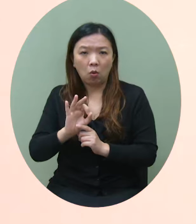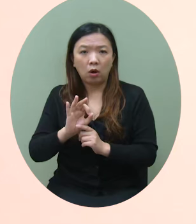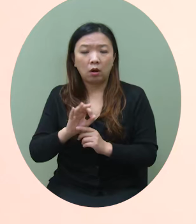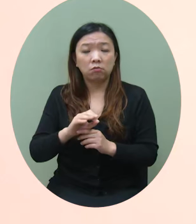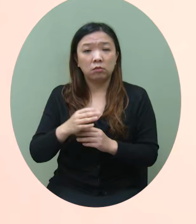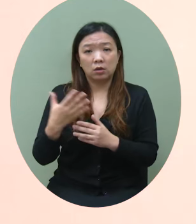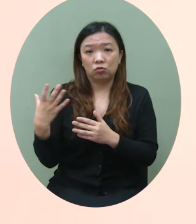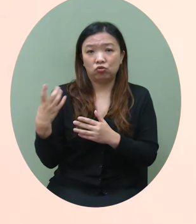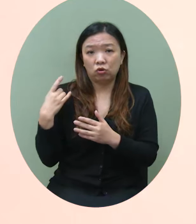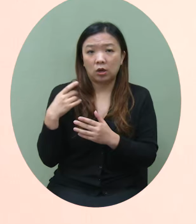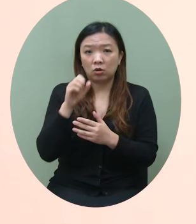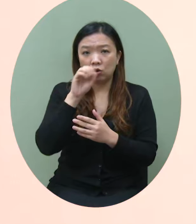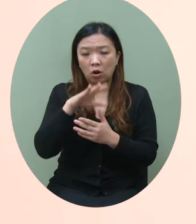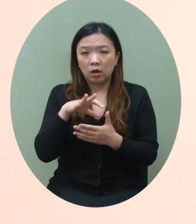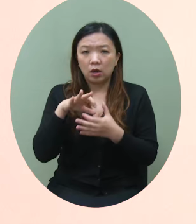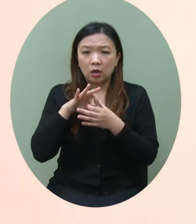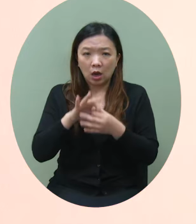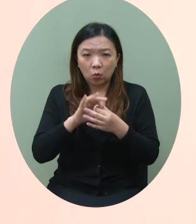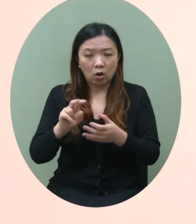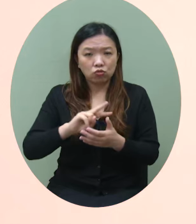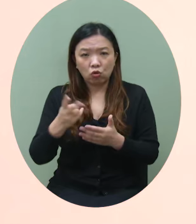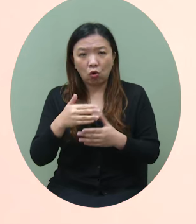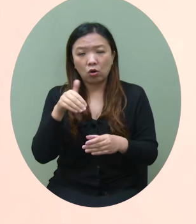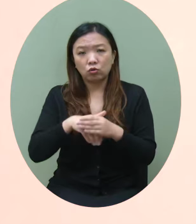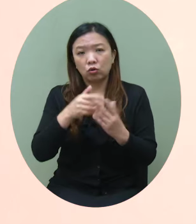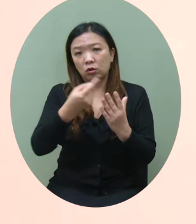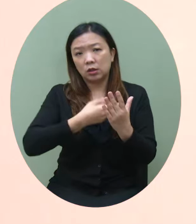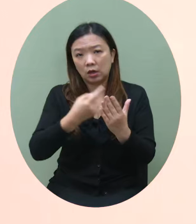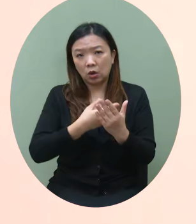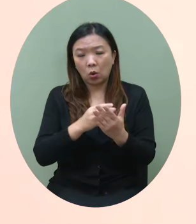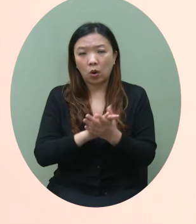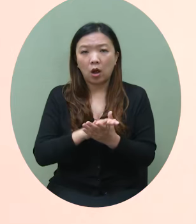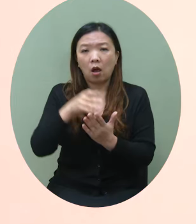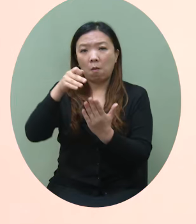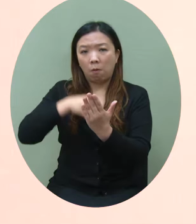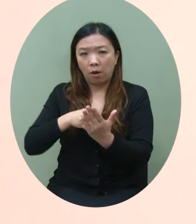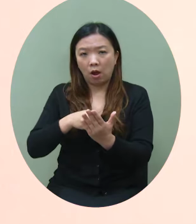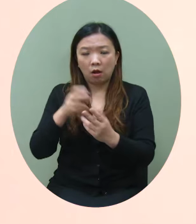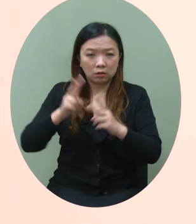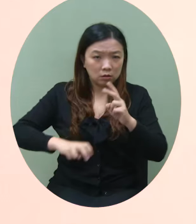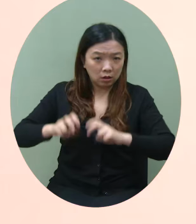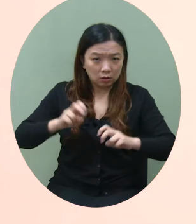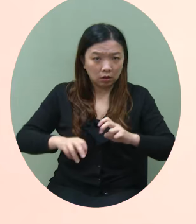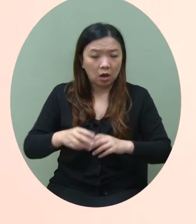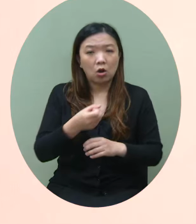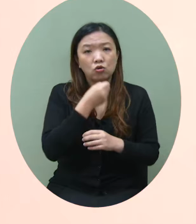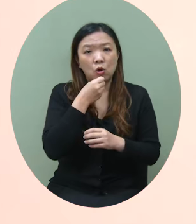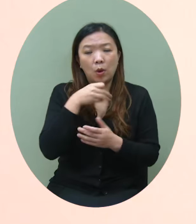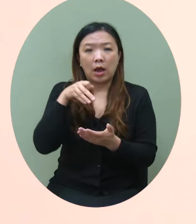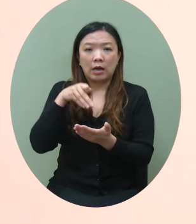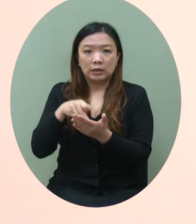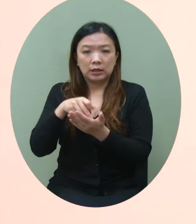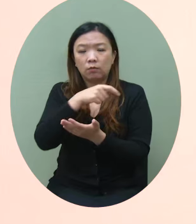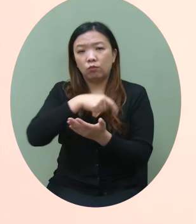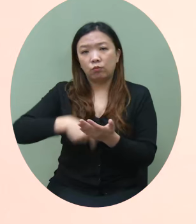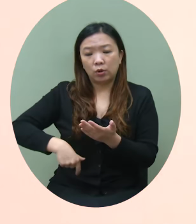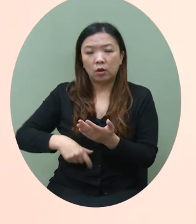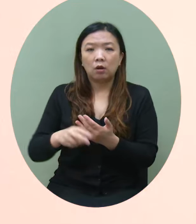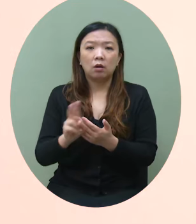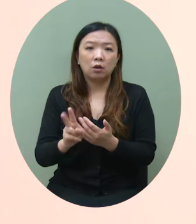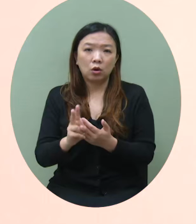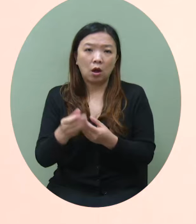有關選民登記的查冊其實我們是將傳媒等同了好像參選人一樣是給一般的人